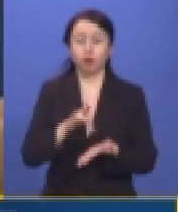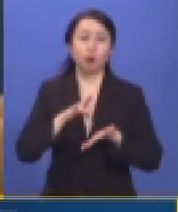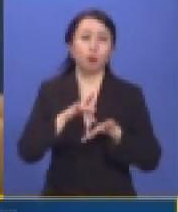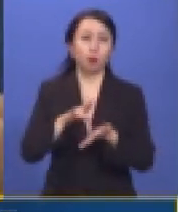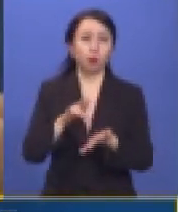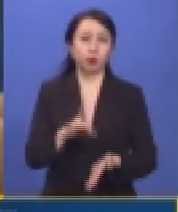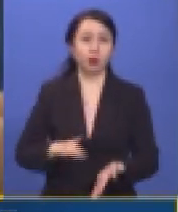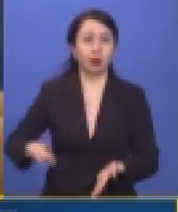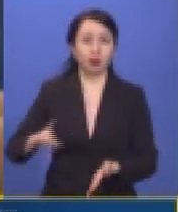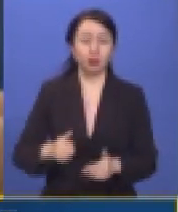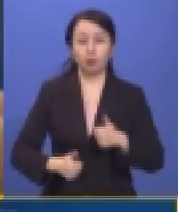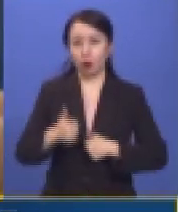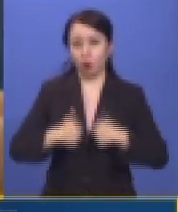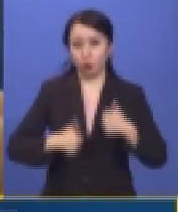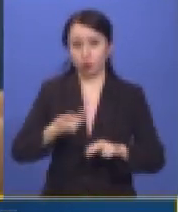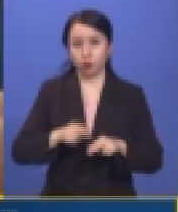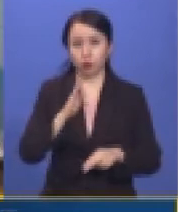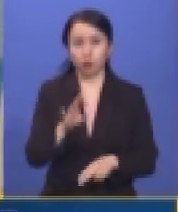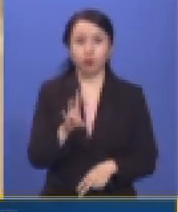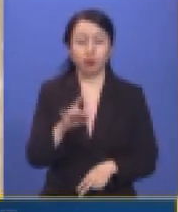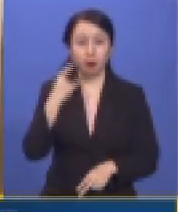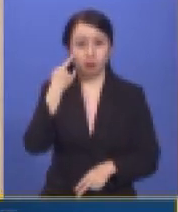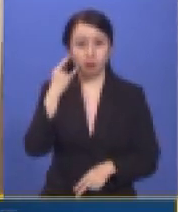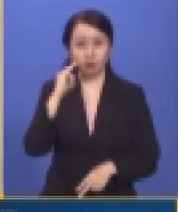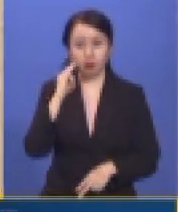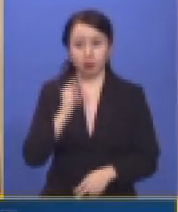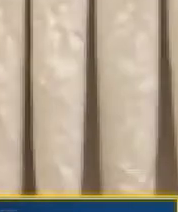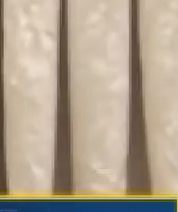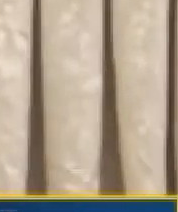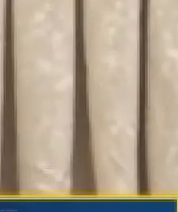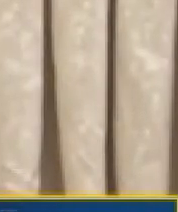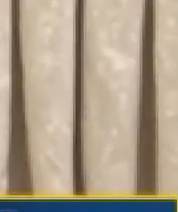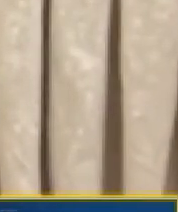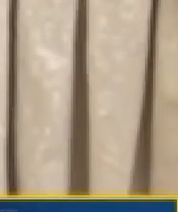республиканский этап, который пройдет в ноябре в Павлодаре. Мадина Нуркина, Адиль Нуржанов, служба новостей.